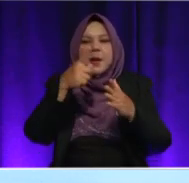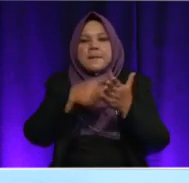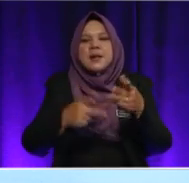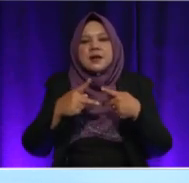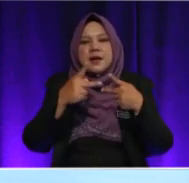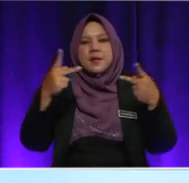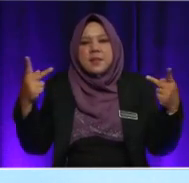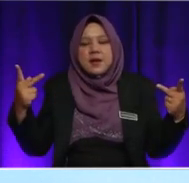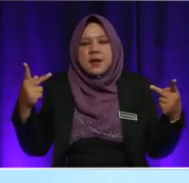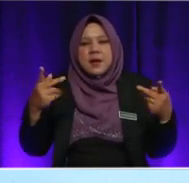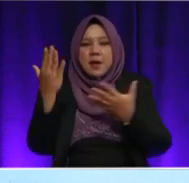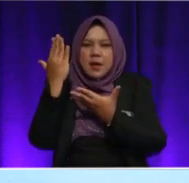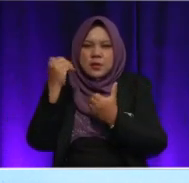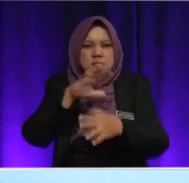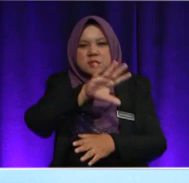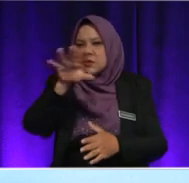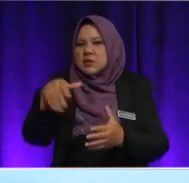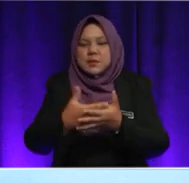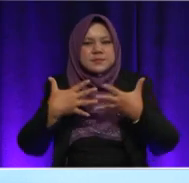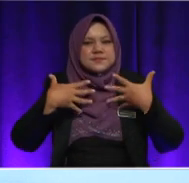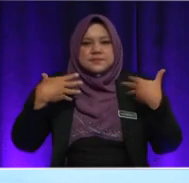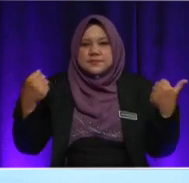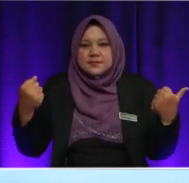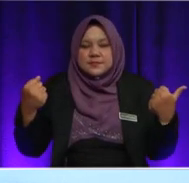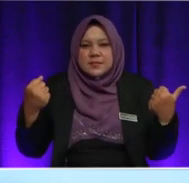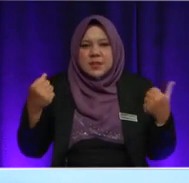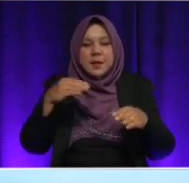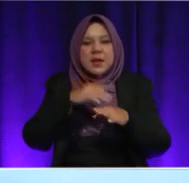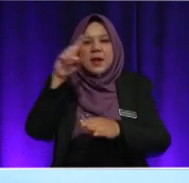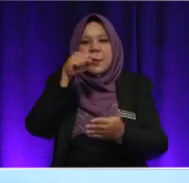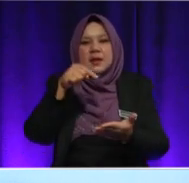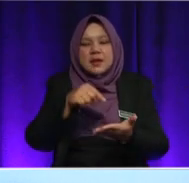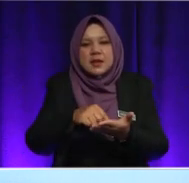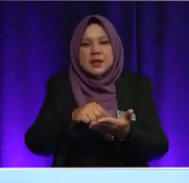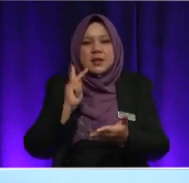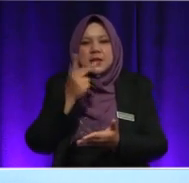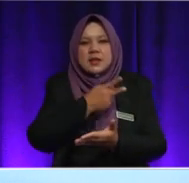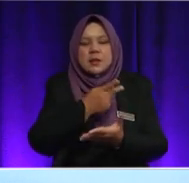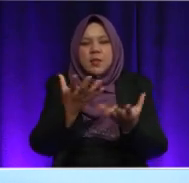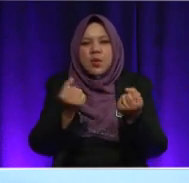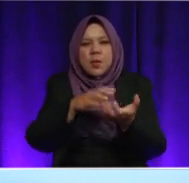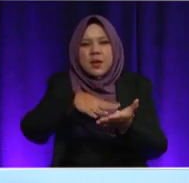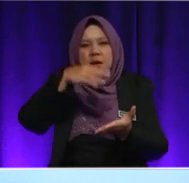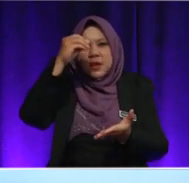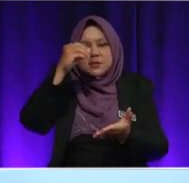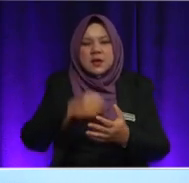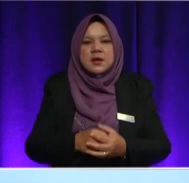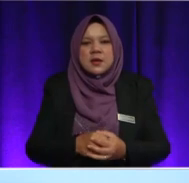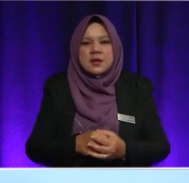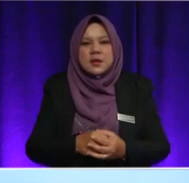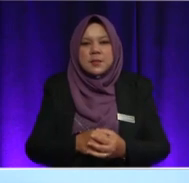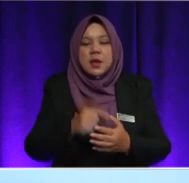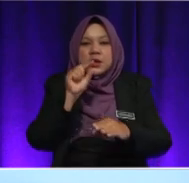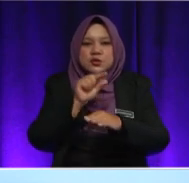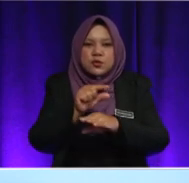harap semua dalam keadaan baik-baik dan sehat sehat sejahtera dan pada hari ini kita mempelajari satu mata pelajaran yang cukup menarik yaitu